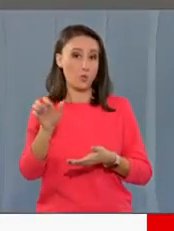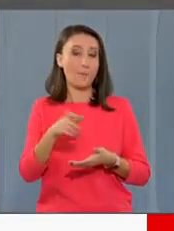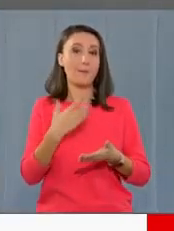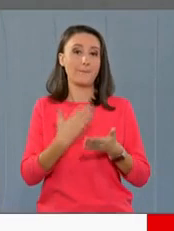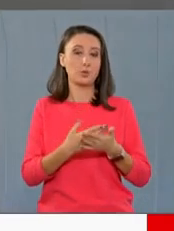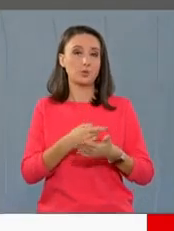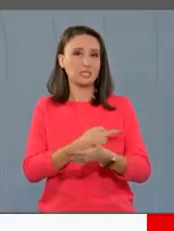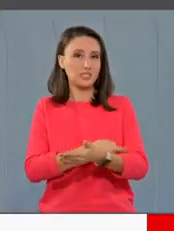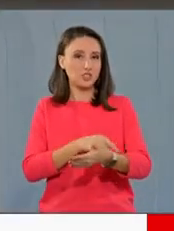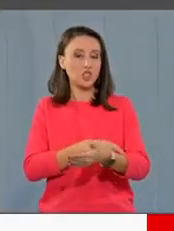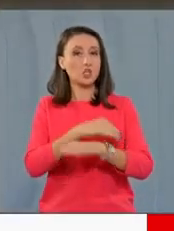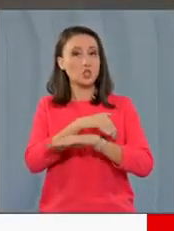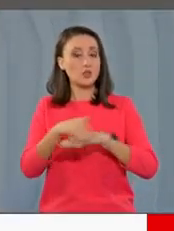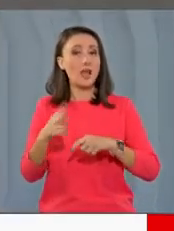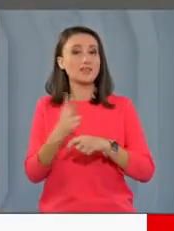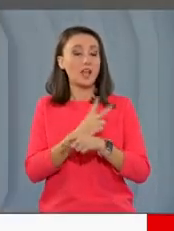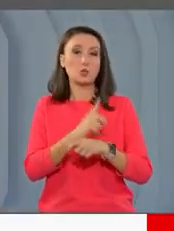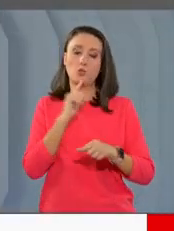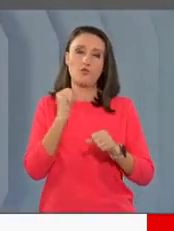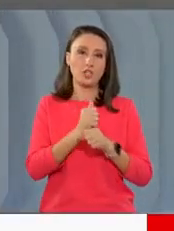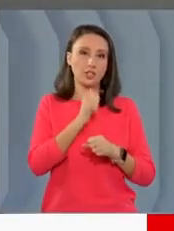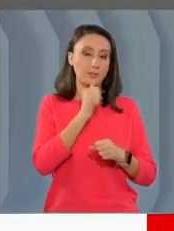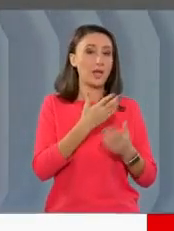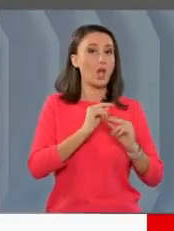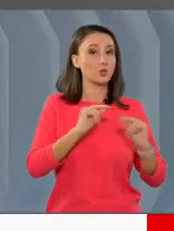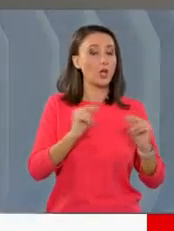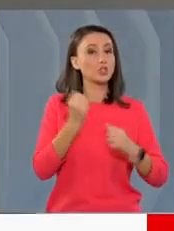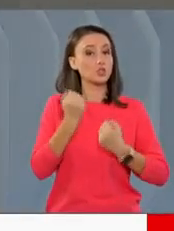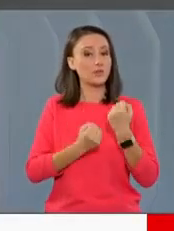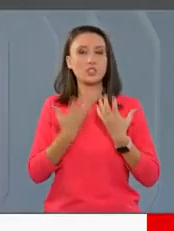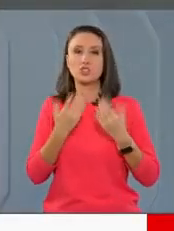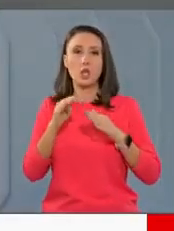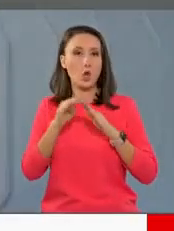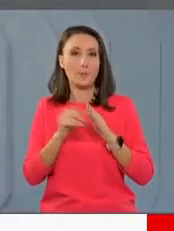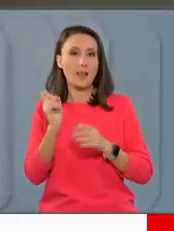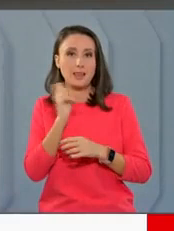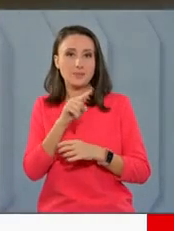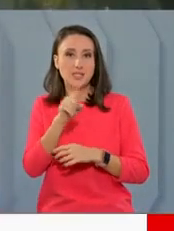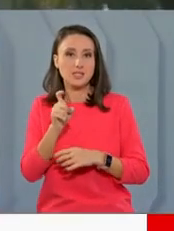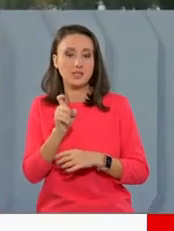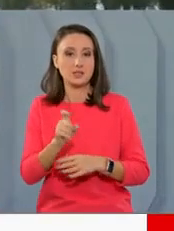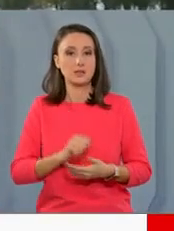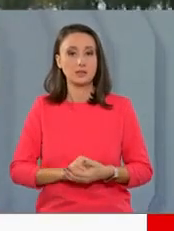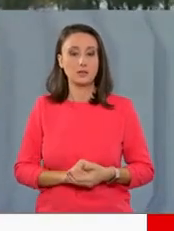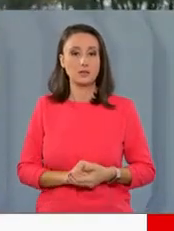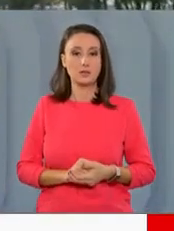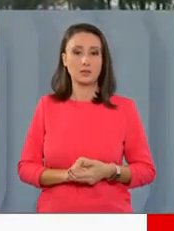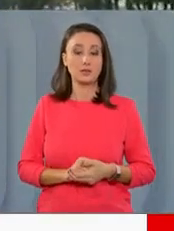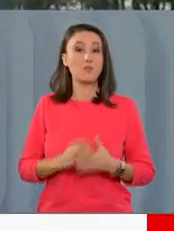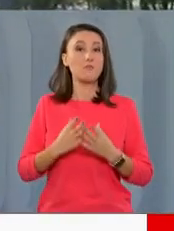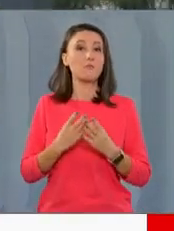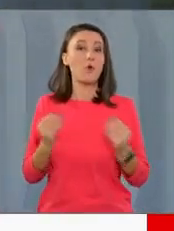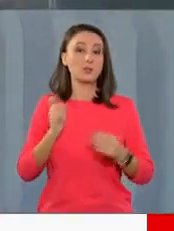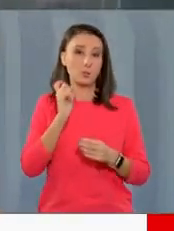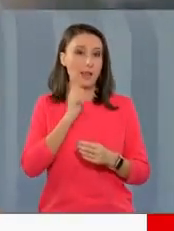sânge pe șosea Nu face nimic pentru șoferii spuneți ce norme lipsesc foarte